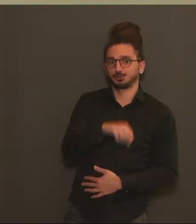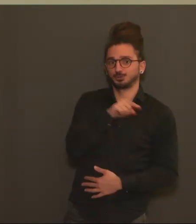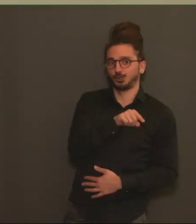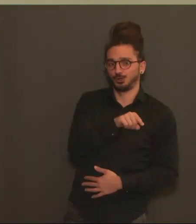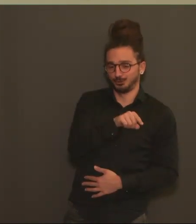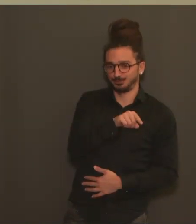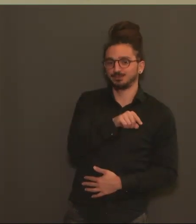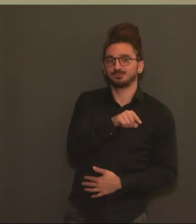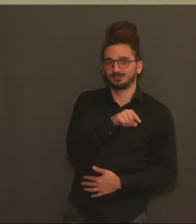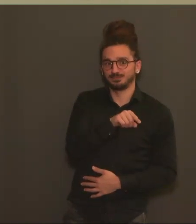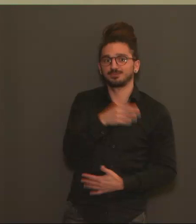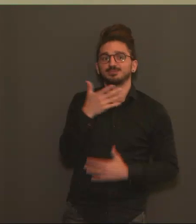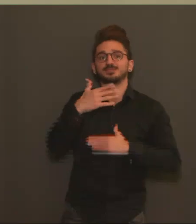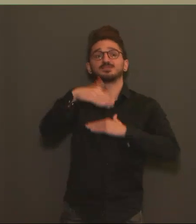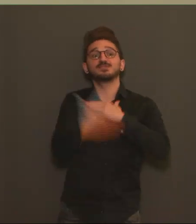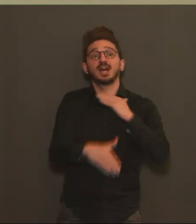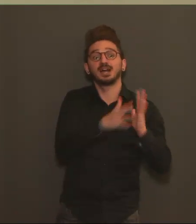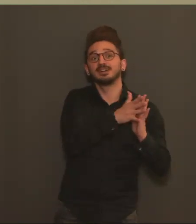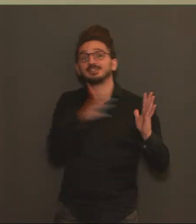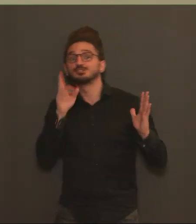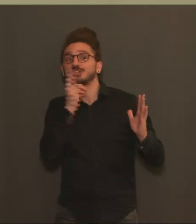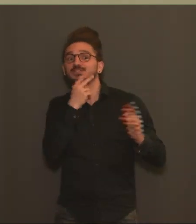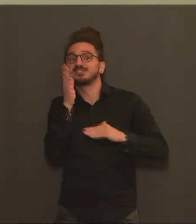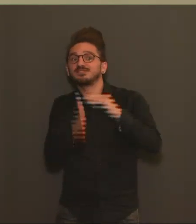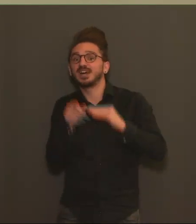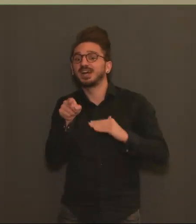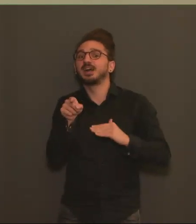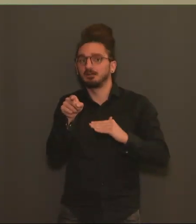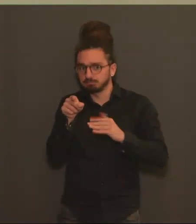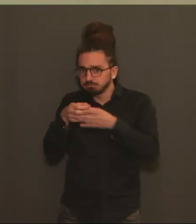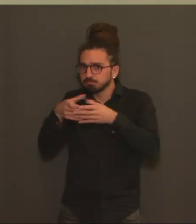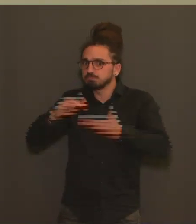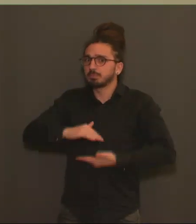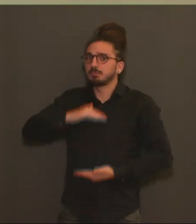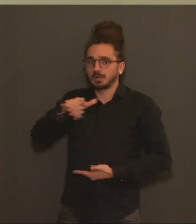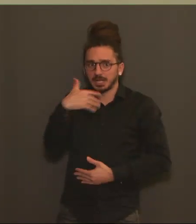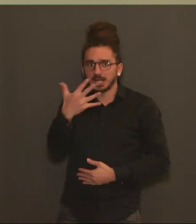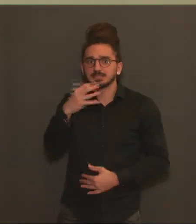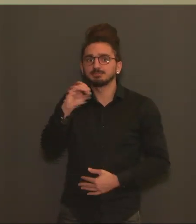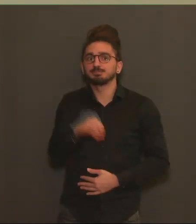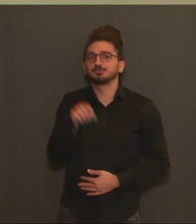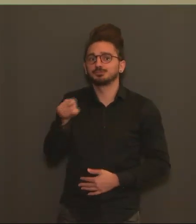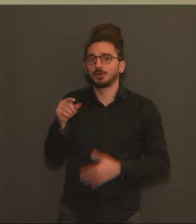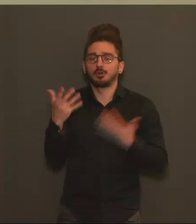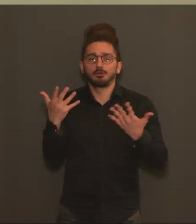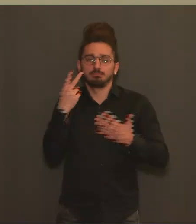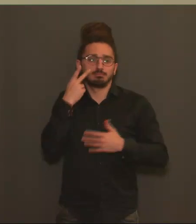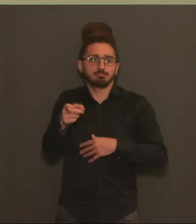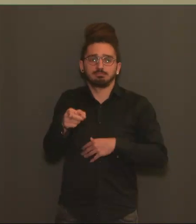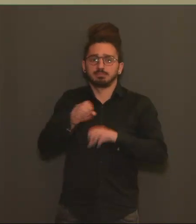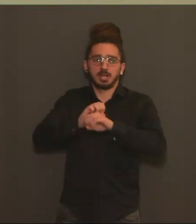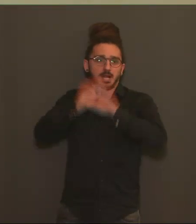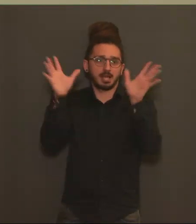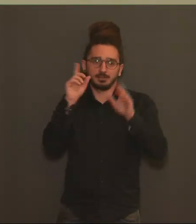environs de 15%, et il est clair qu'il faut là encore des données complémentaires pour tirer des